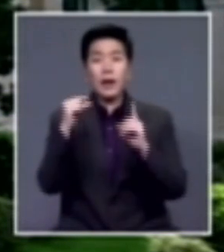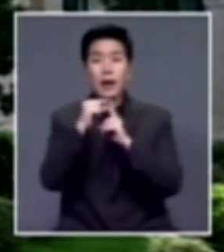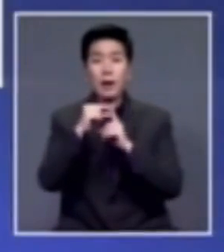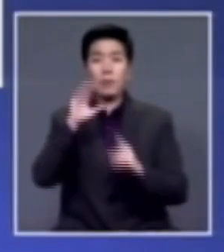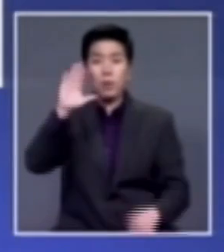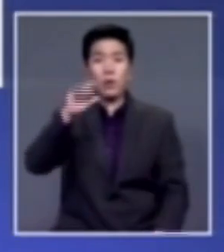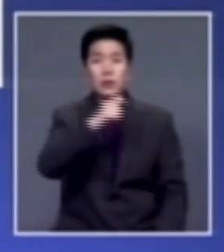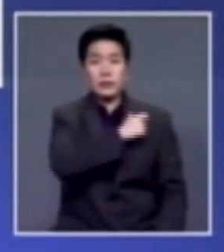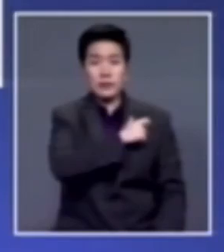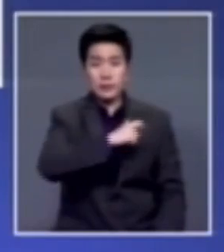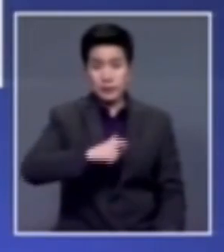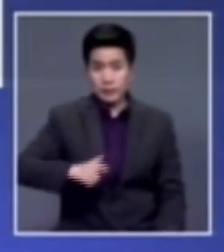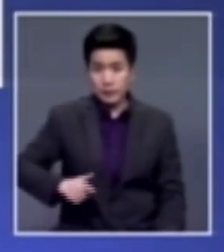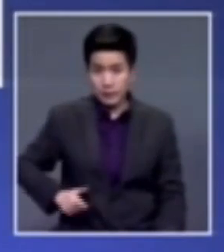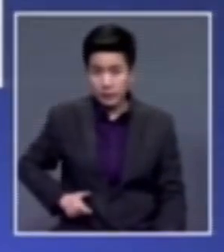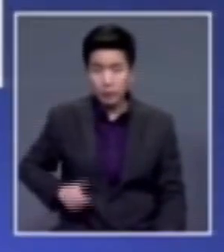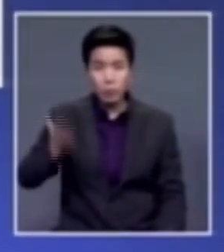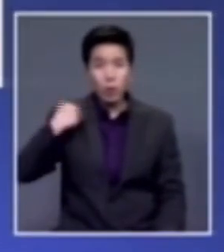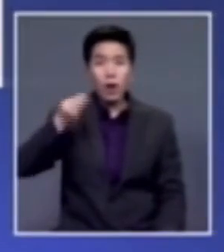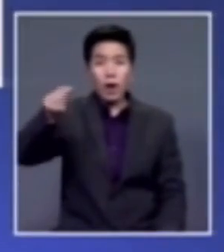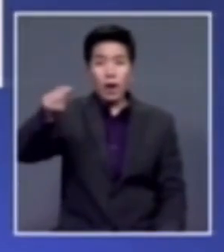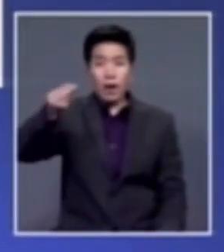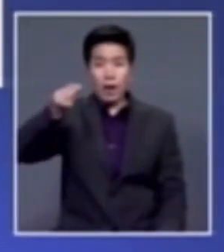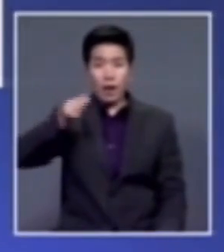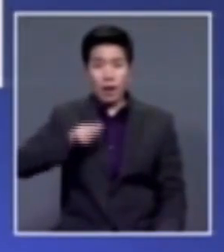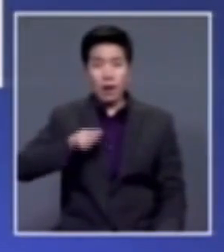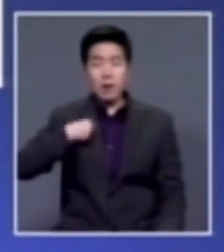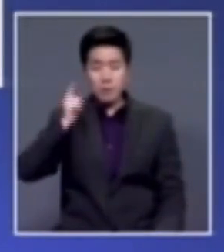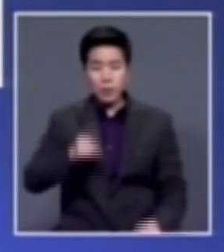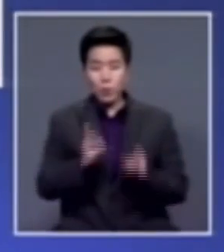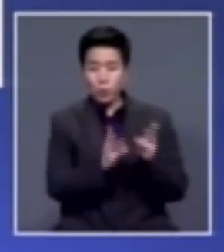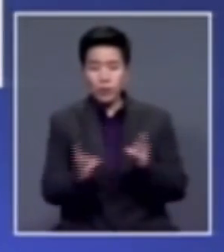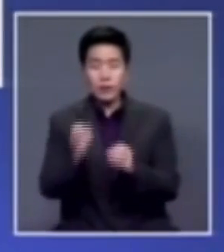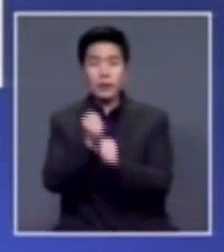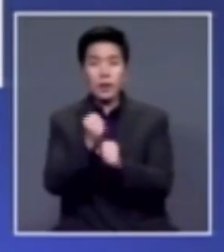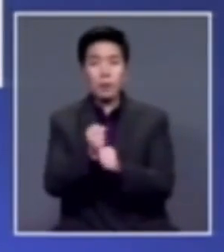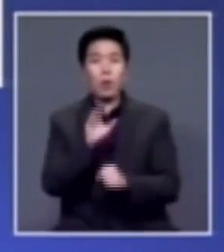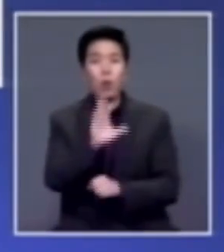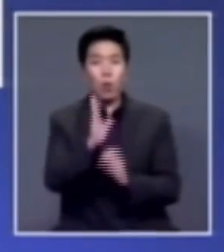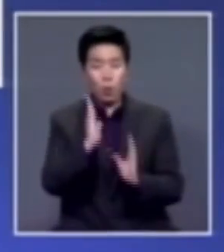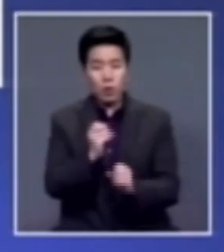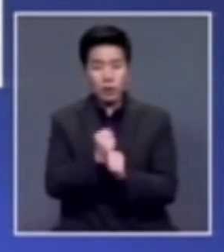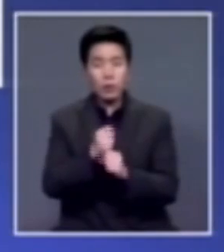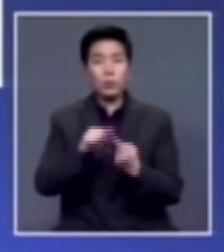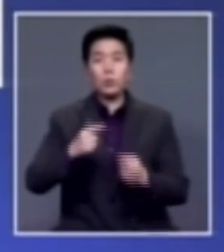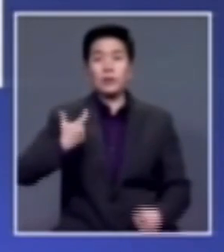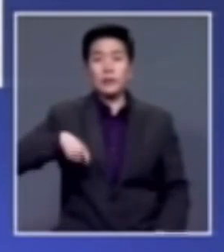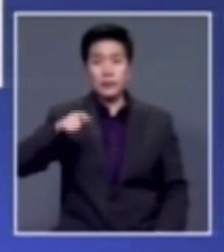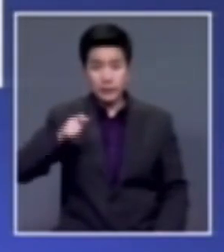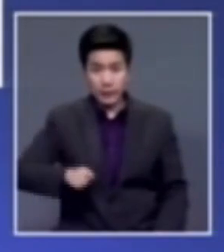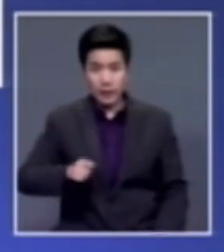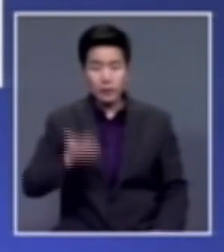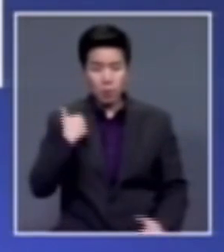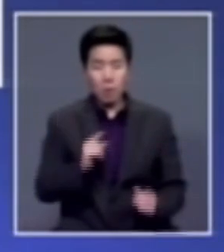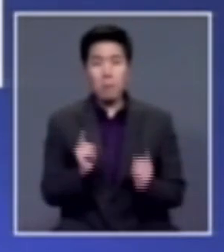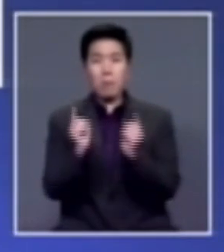สของสมเด็จพระเจ้าอยู่หัวที่พระราชทานไว้ให้เป็นแนวทางในการปฏิบัติงานแก่คณะผู้พิพากษาประจำศาลยุติธรรมที่เข้าเฝ้